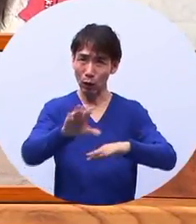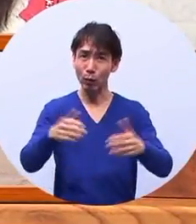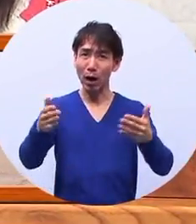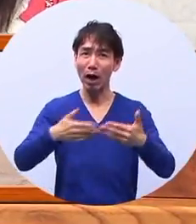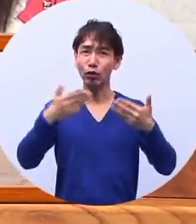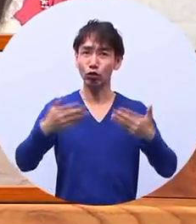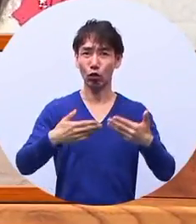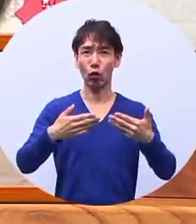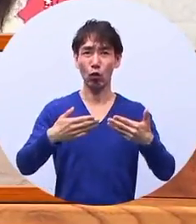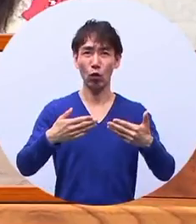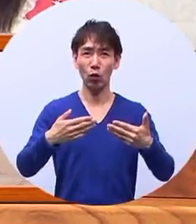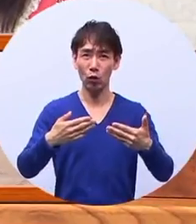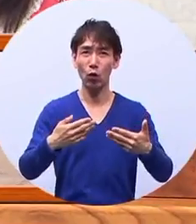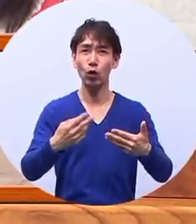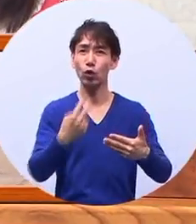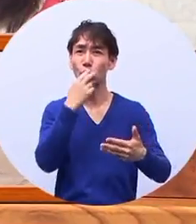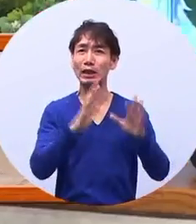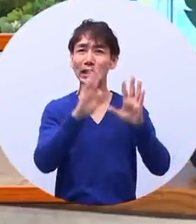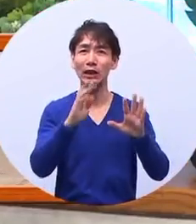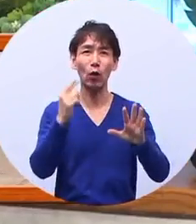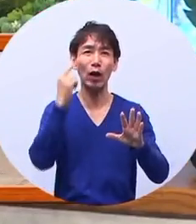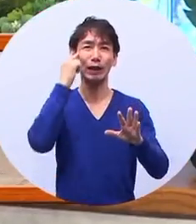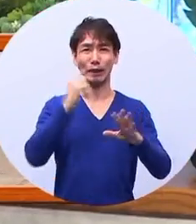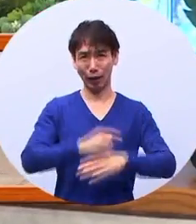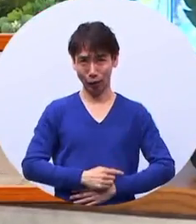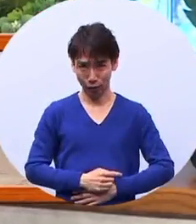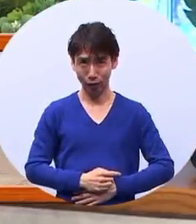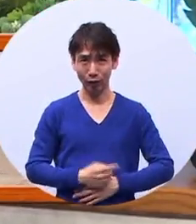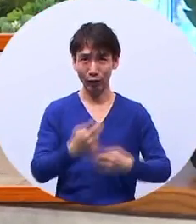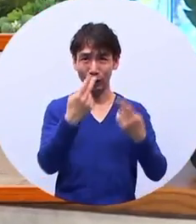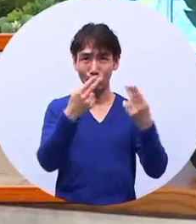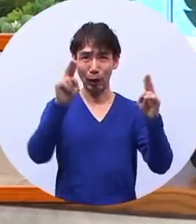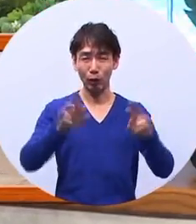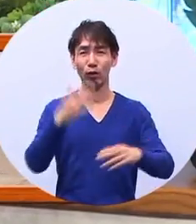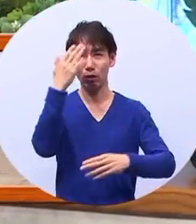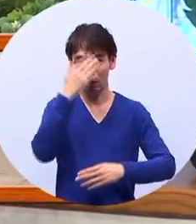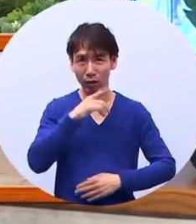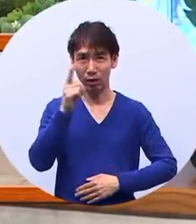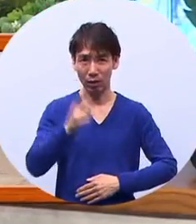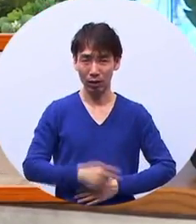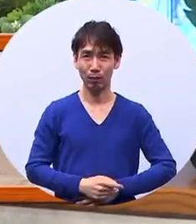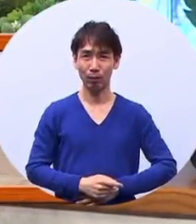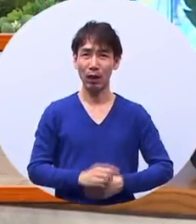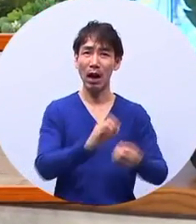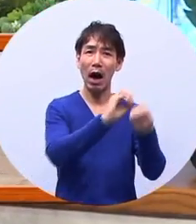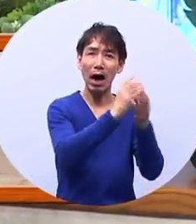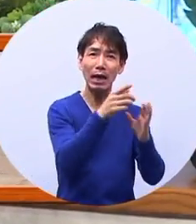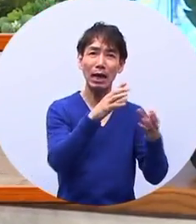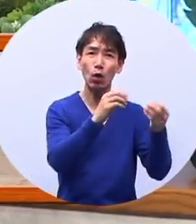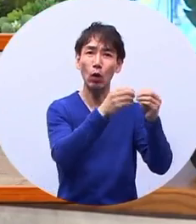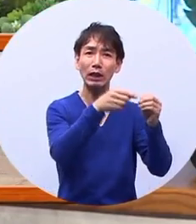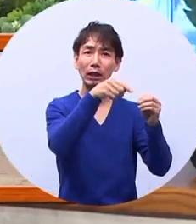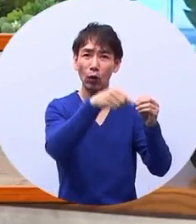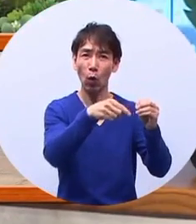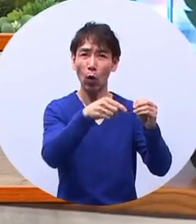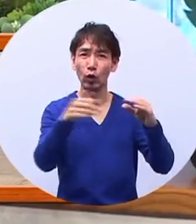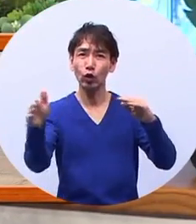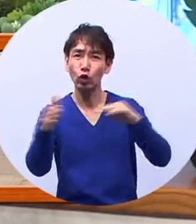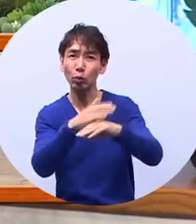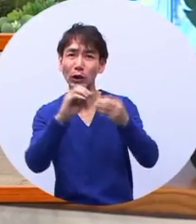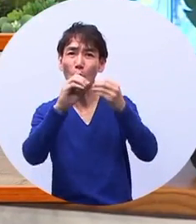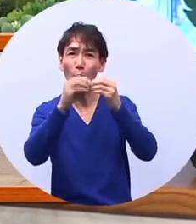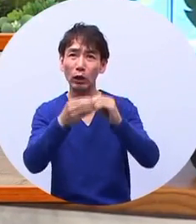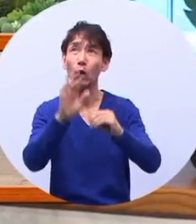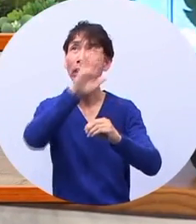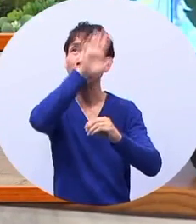感じられるイベントなんですね。 そうなんです。花の色やですね、空や海の色、それから新緑のグリーンですよね、